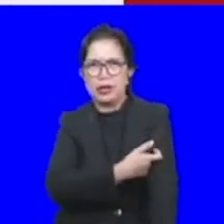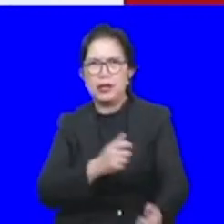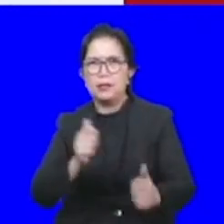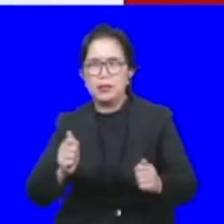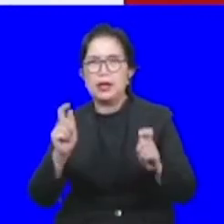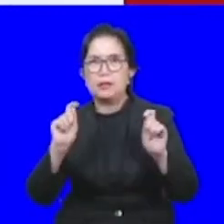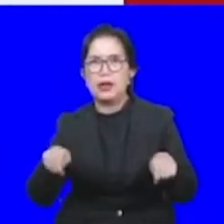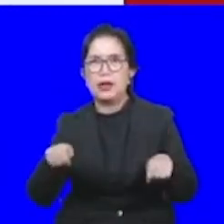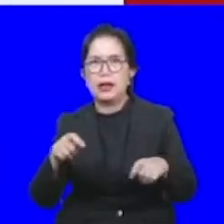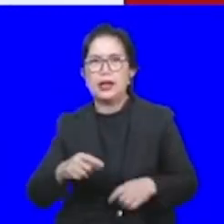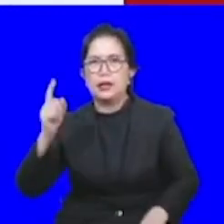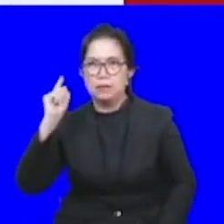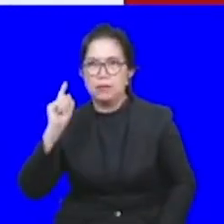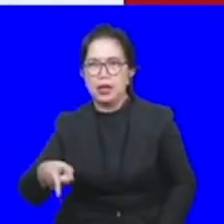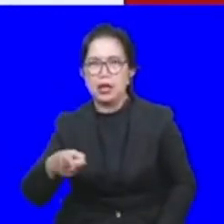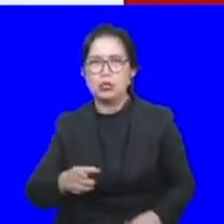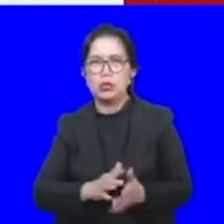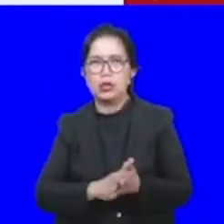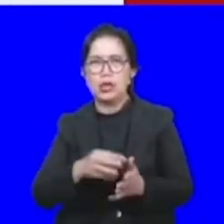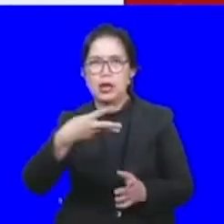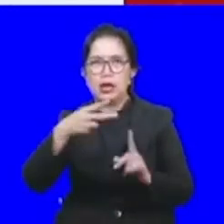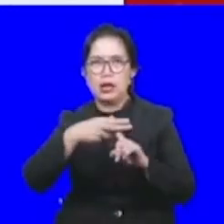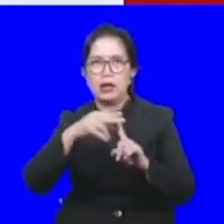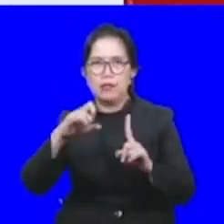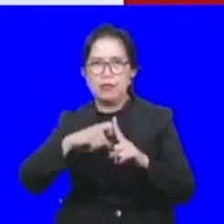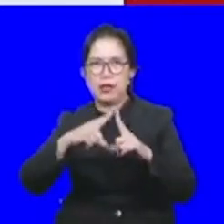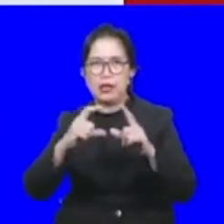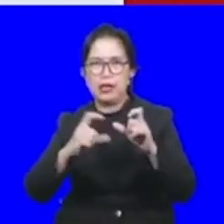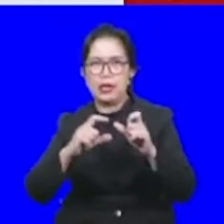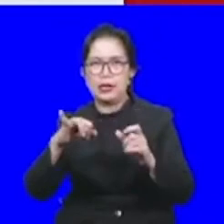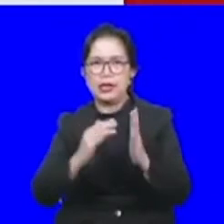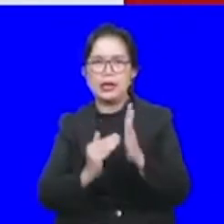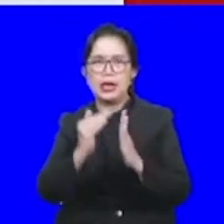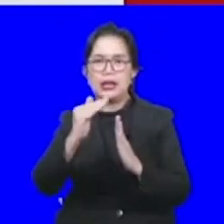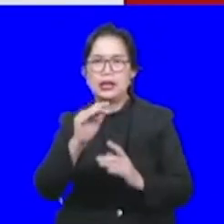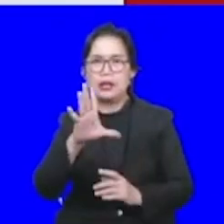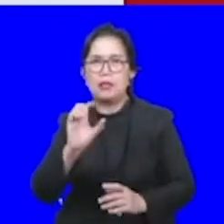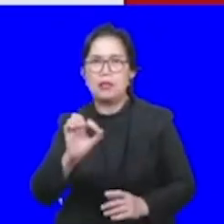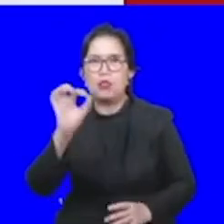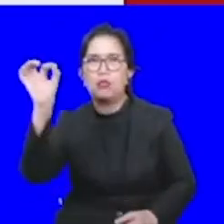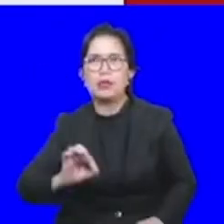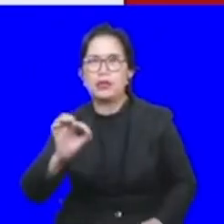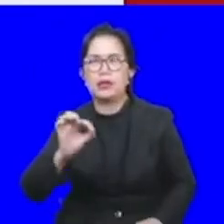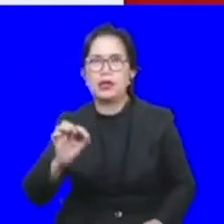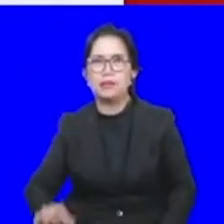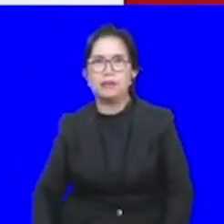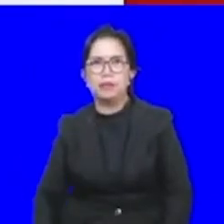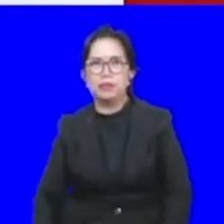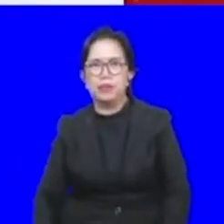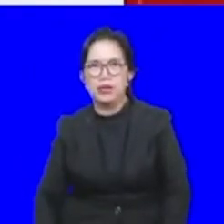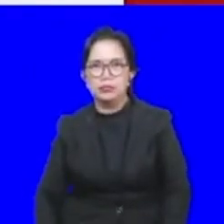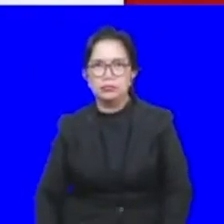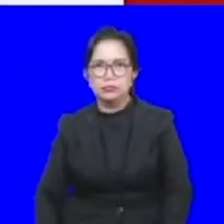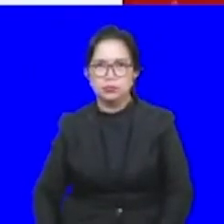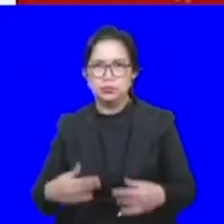itu harus mempunyai efikasi lebih dari 50% jadi konobi itu yang ingin kamu sampaikan metal dengan